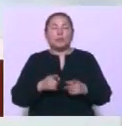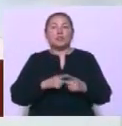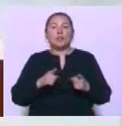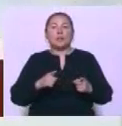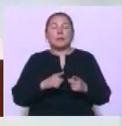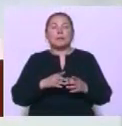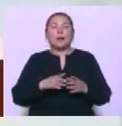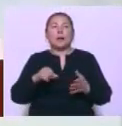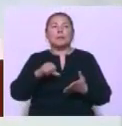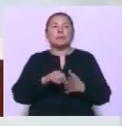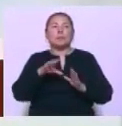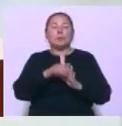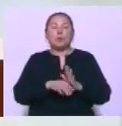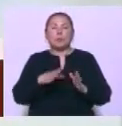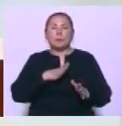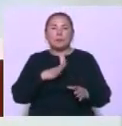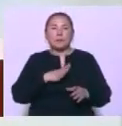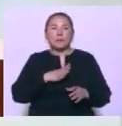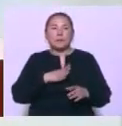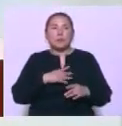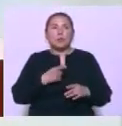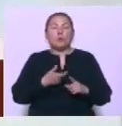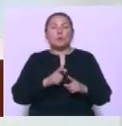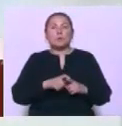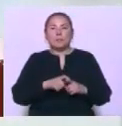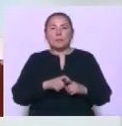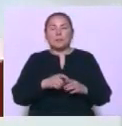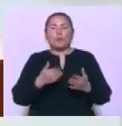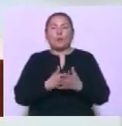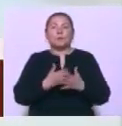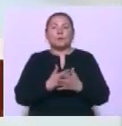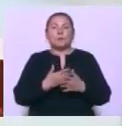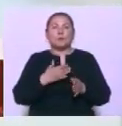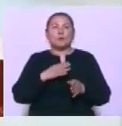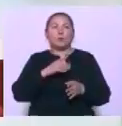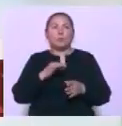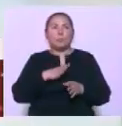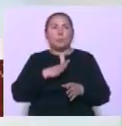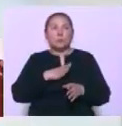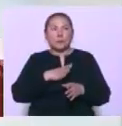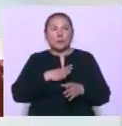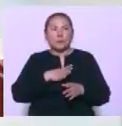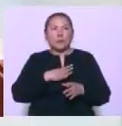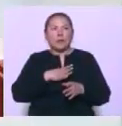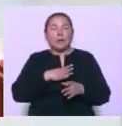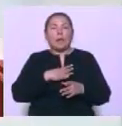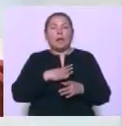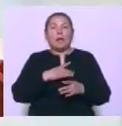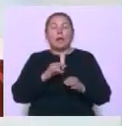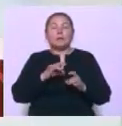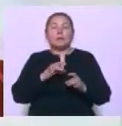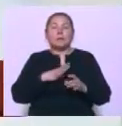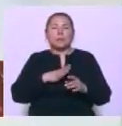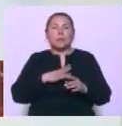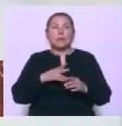тікелей журналистерге қатысты болды және өз мәресіне жетті, өте жаңа құнды ақпараттарға толы болды. Сонымен қатар өз басым әділдік және қоғамдық қорының